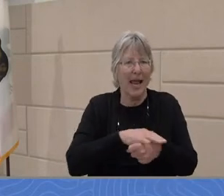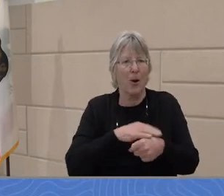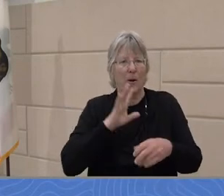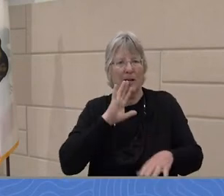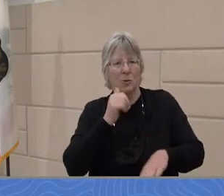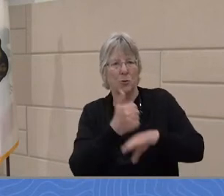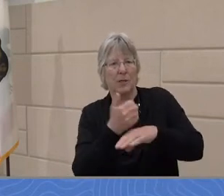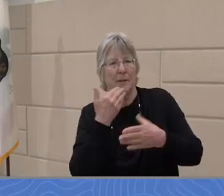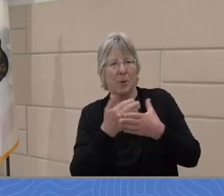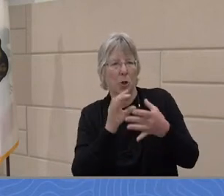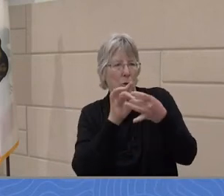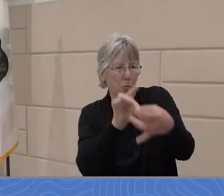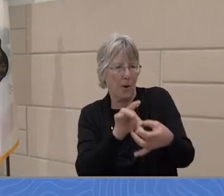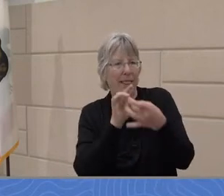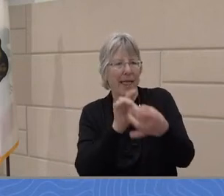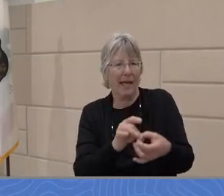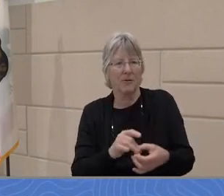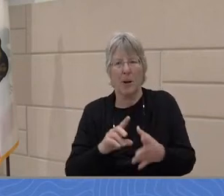ពិនិត្យនៅតាមផ្ទះ